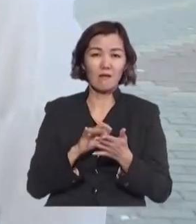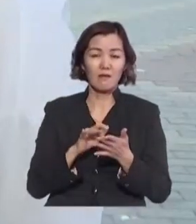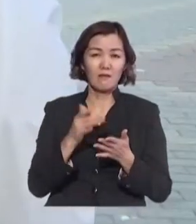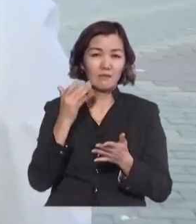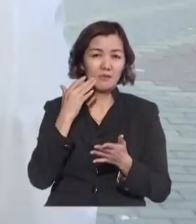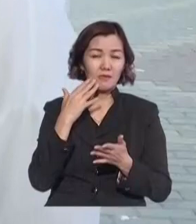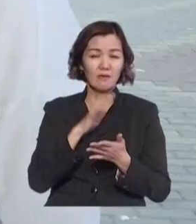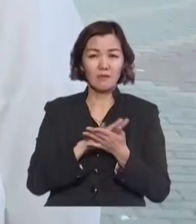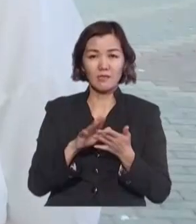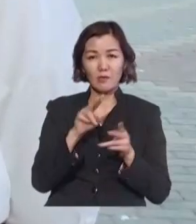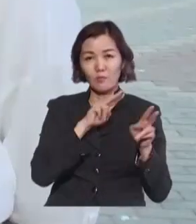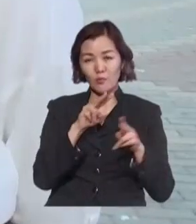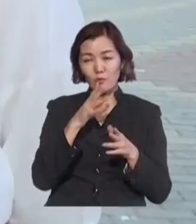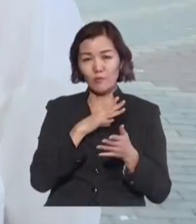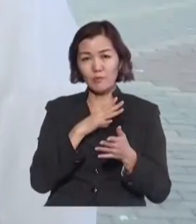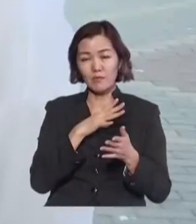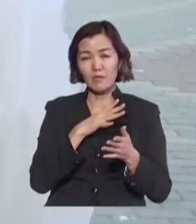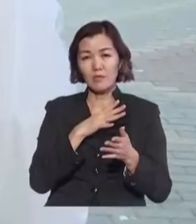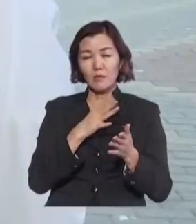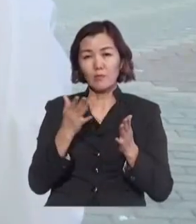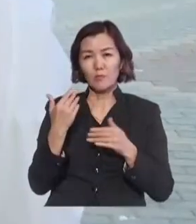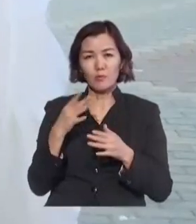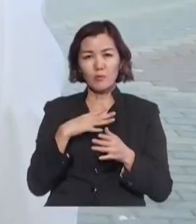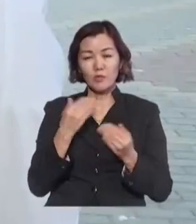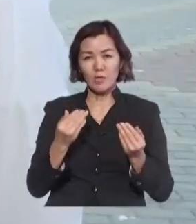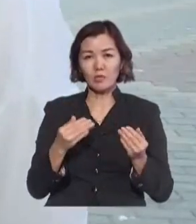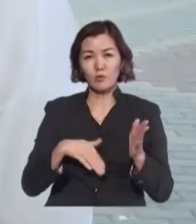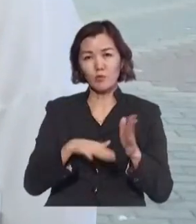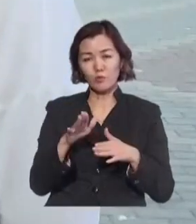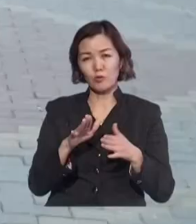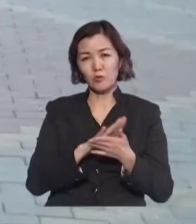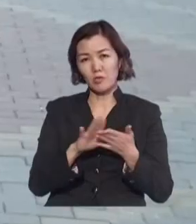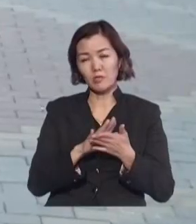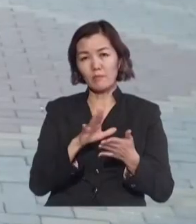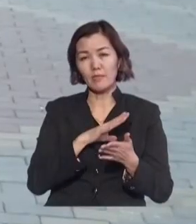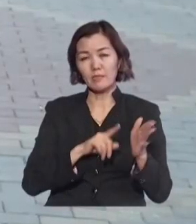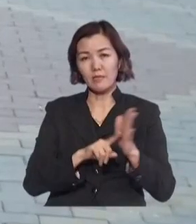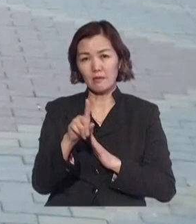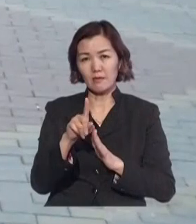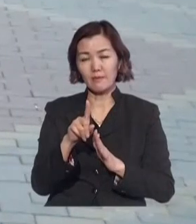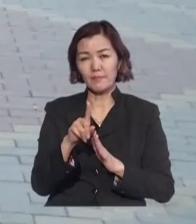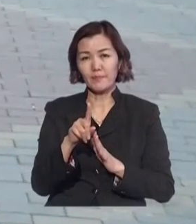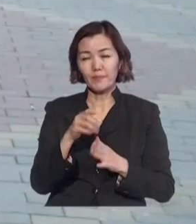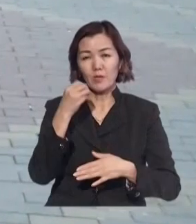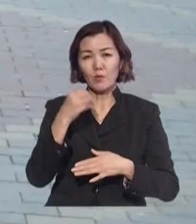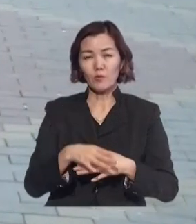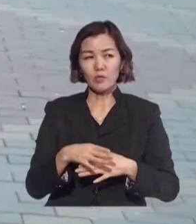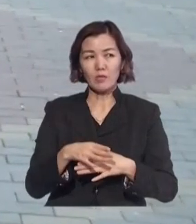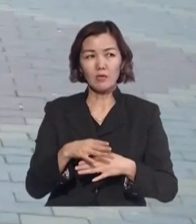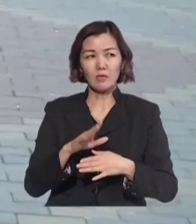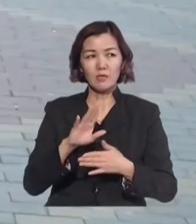Бізде тазалығын байқаймыз. Бұрынғы қарағанда қазір өте жақсы деңгейде тазарған деп ойлаймын. Арбат осы орталық